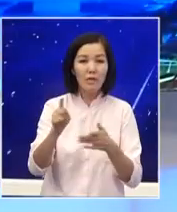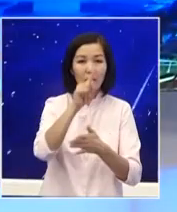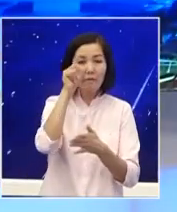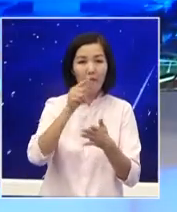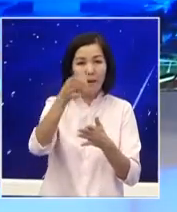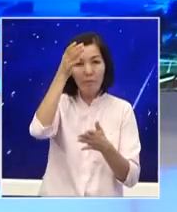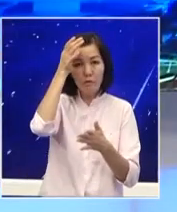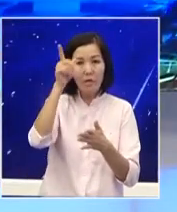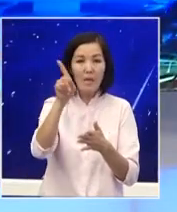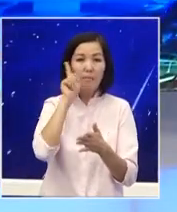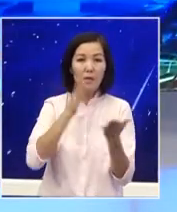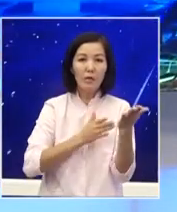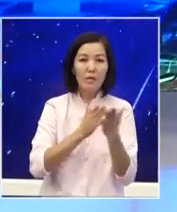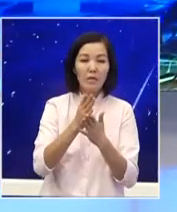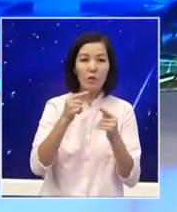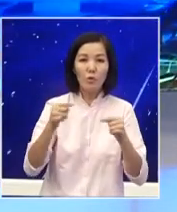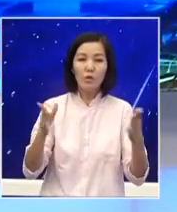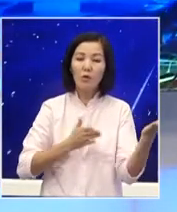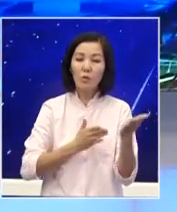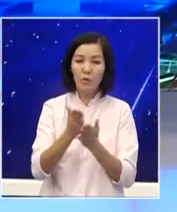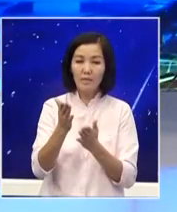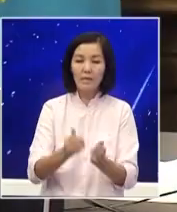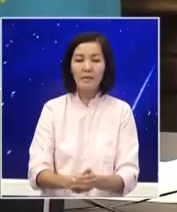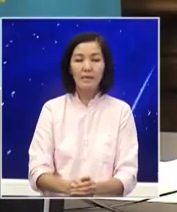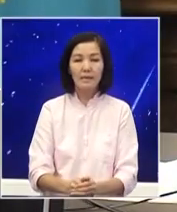молодежной политики и ряда других